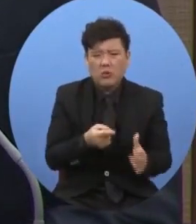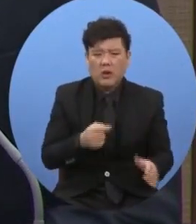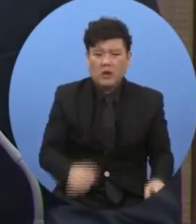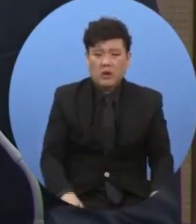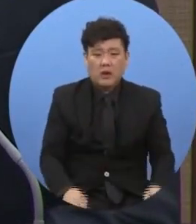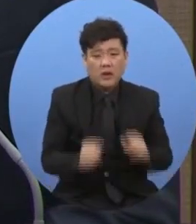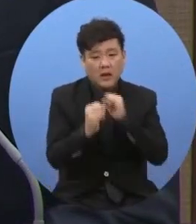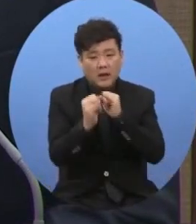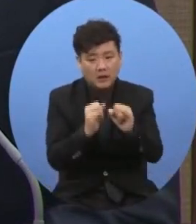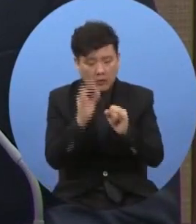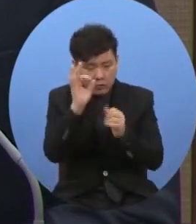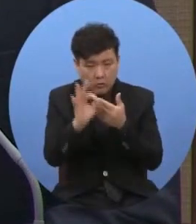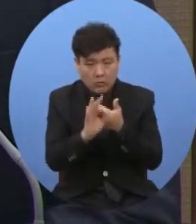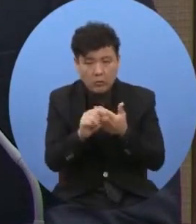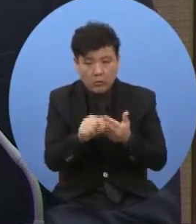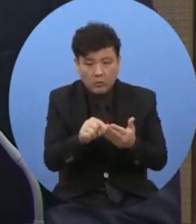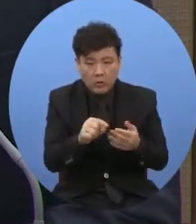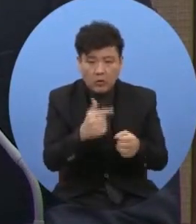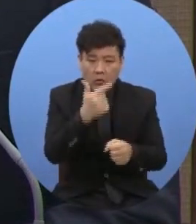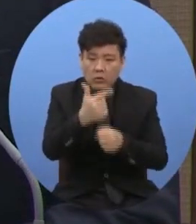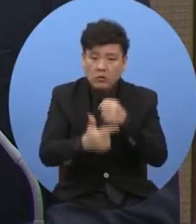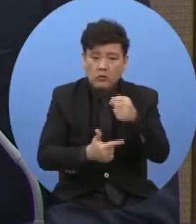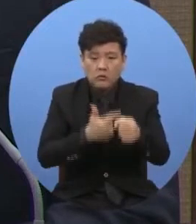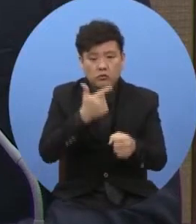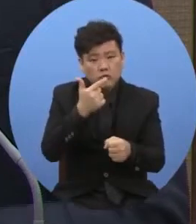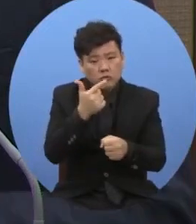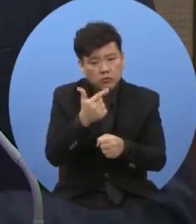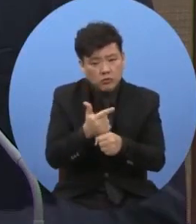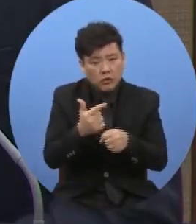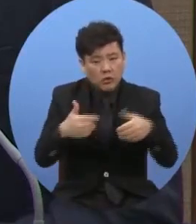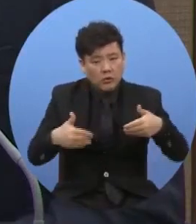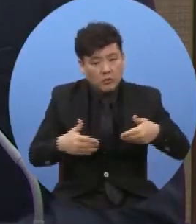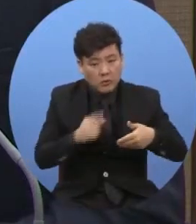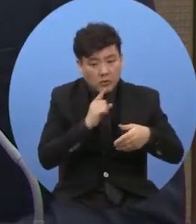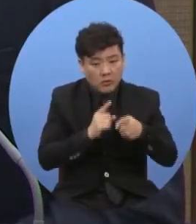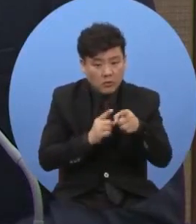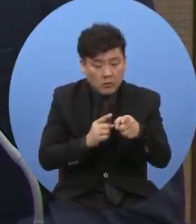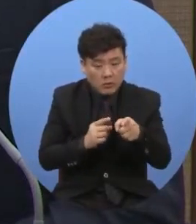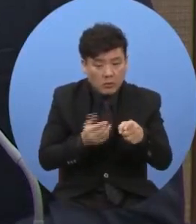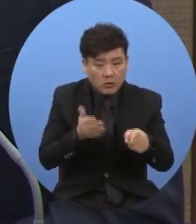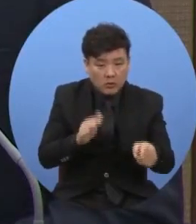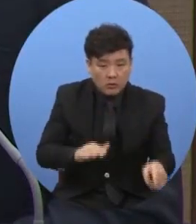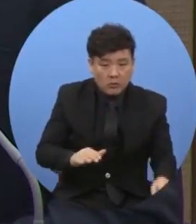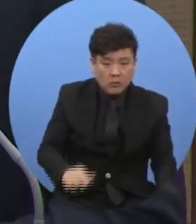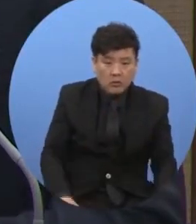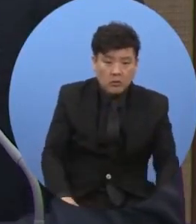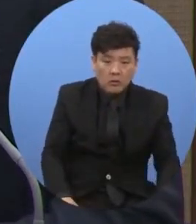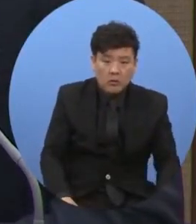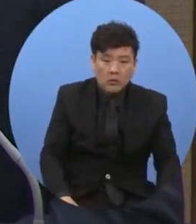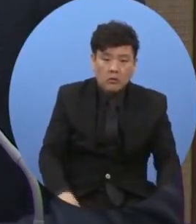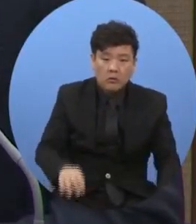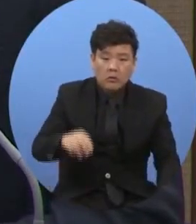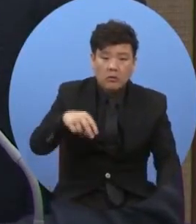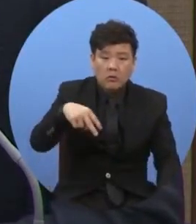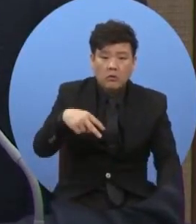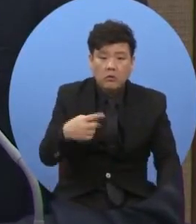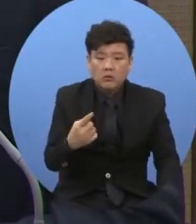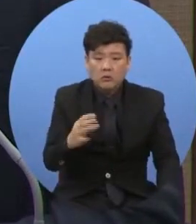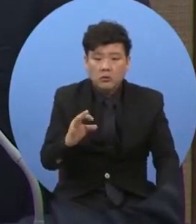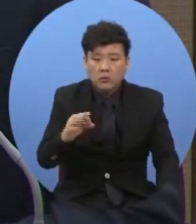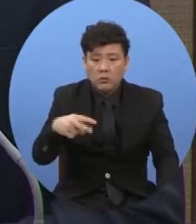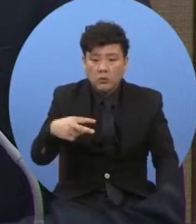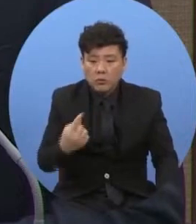인터뷰를 보니까 뭐 6년 정도 단계적으로 하면 될 것 같다라고 말씀하셨는데 청주랑 청원도 20년 걸렸어요. 그리고 이제